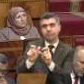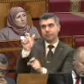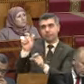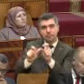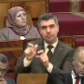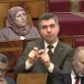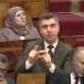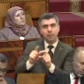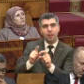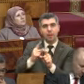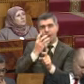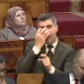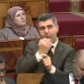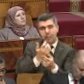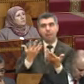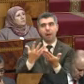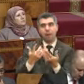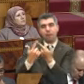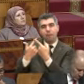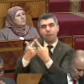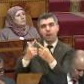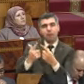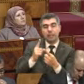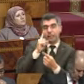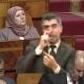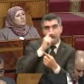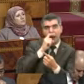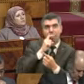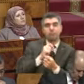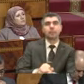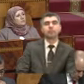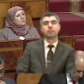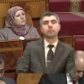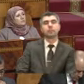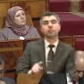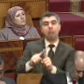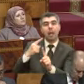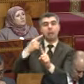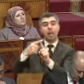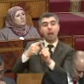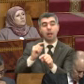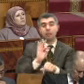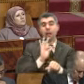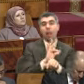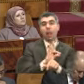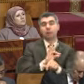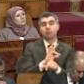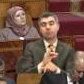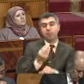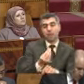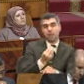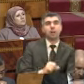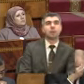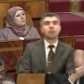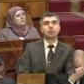مجرمين وعصابات إجرامية، وكذلك في بعض الأحيان معرضون للتنصير. اليوم السيدة الوزيرة، حنا هذوك